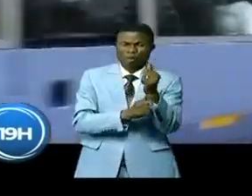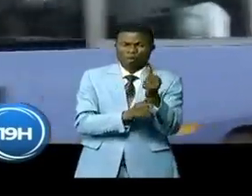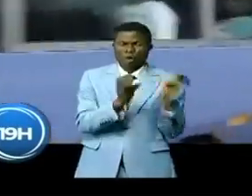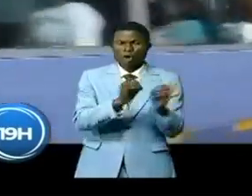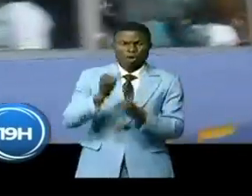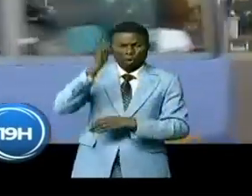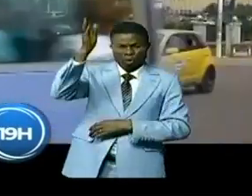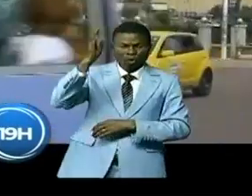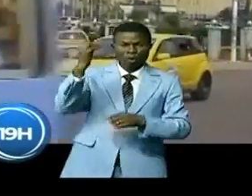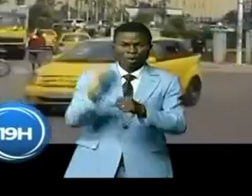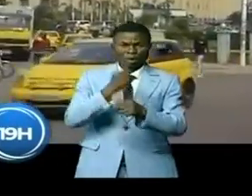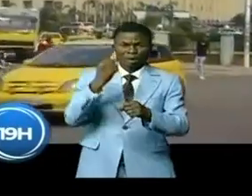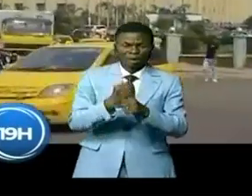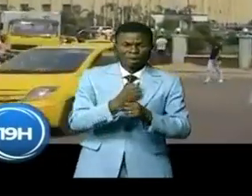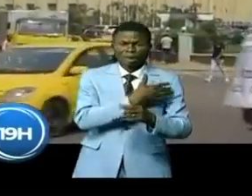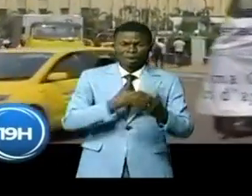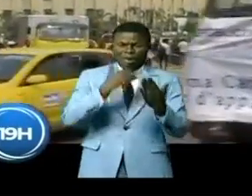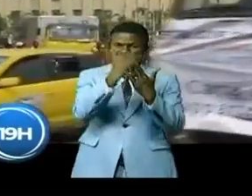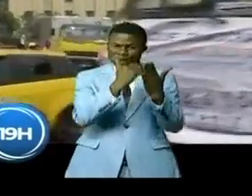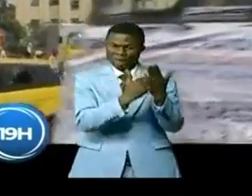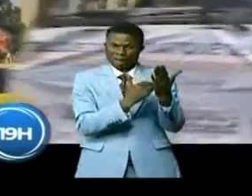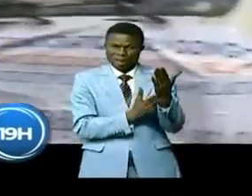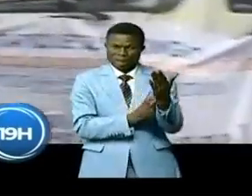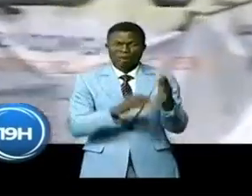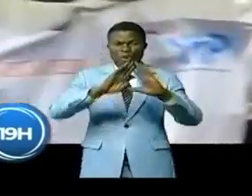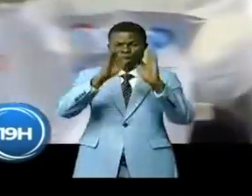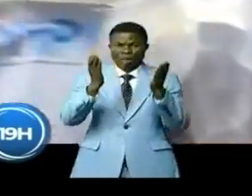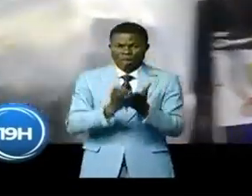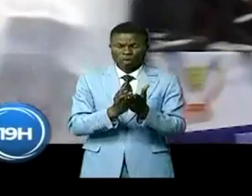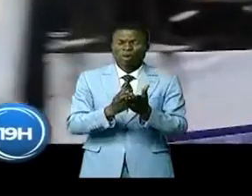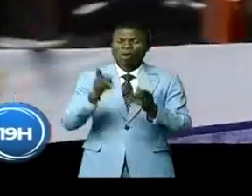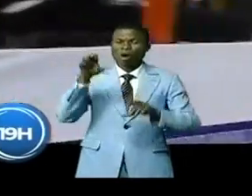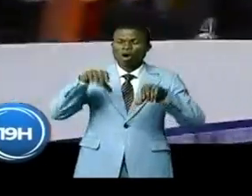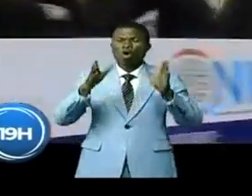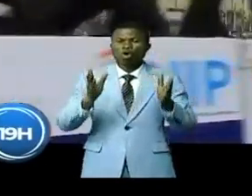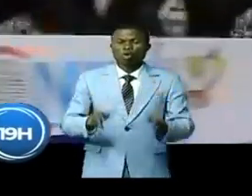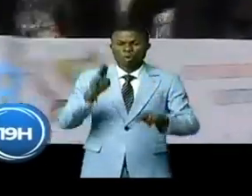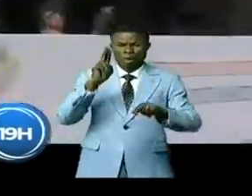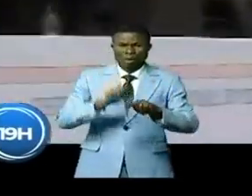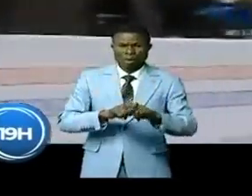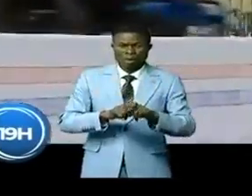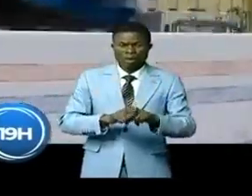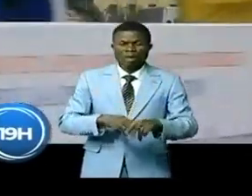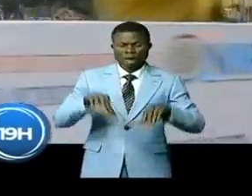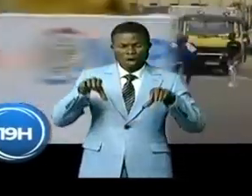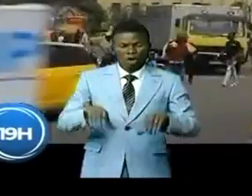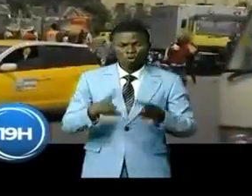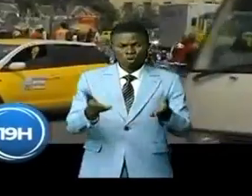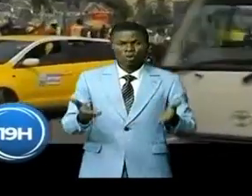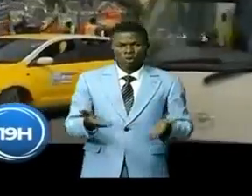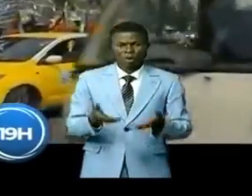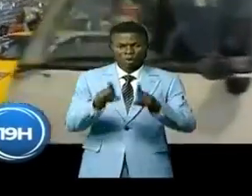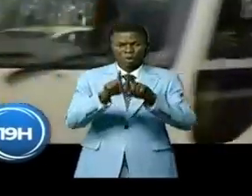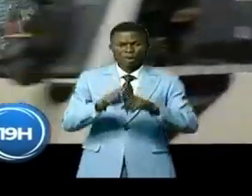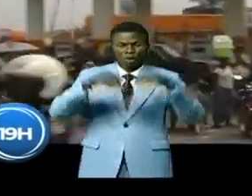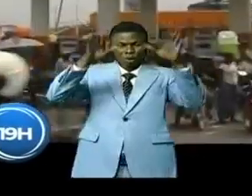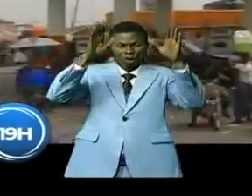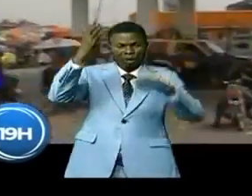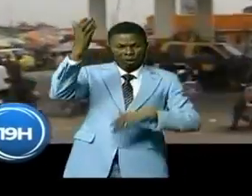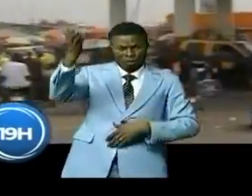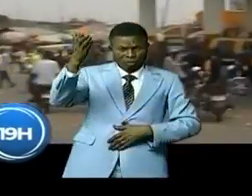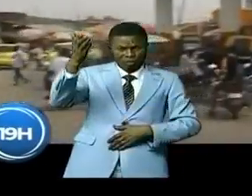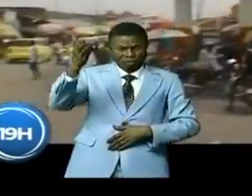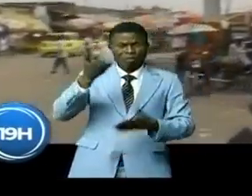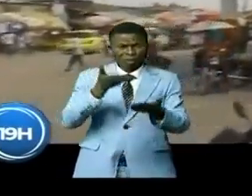de l'opération d'identification de tous les concitoyens vivant dans les territoires nationaux et à l'étranger.